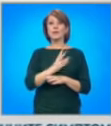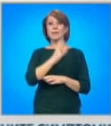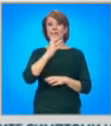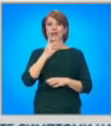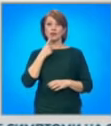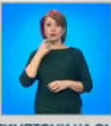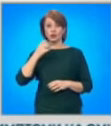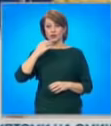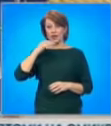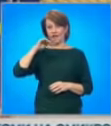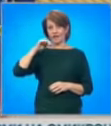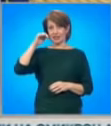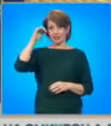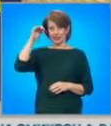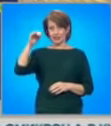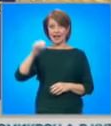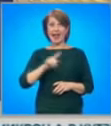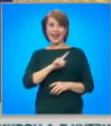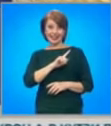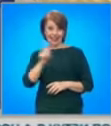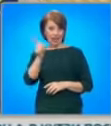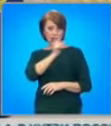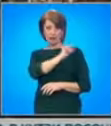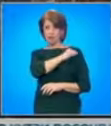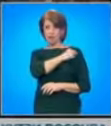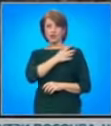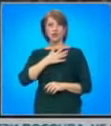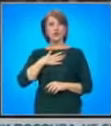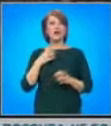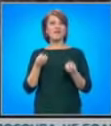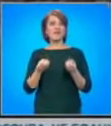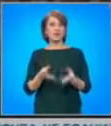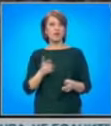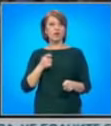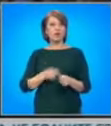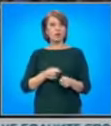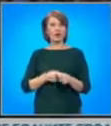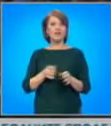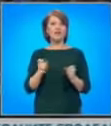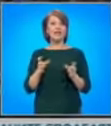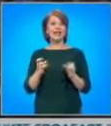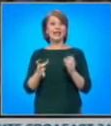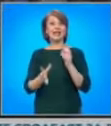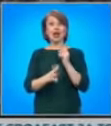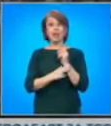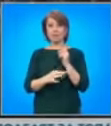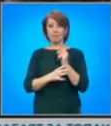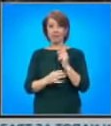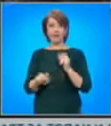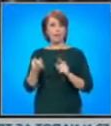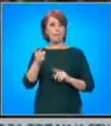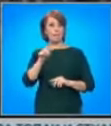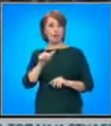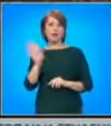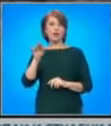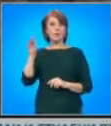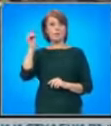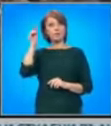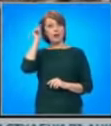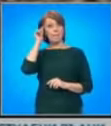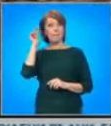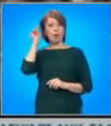протести срещу вакцинирането. Неимунизираните ще имат възможност да го направят до средата на март. След това ще им бъде напомнено. Накрая